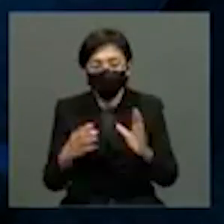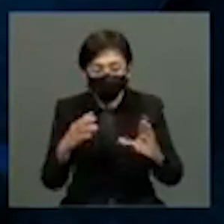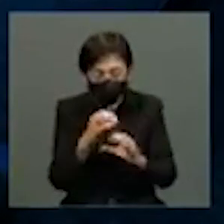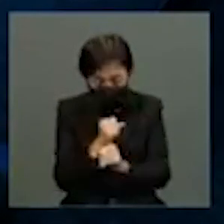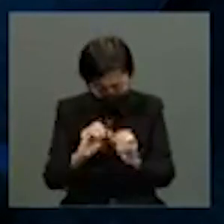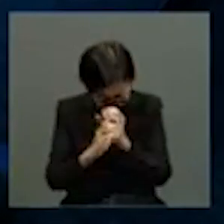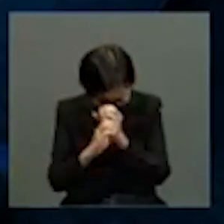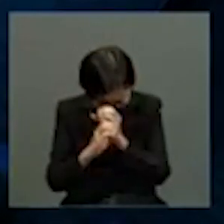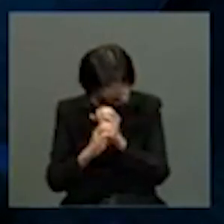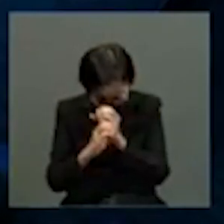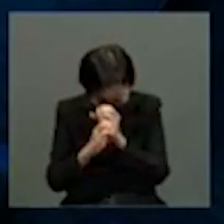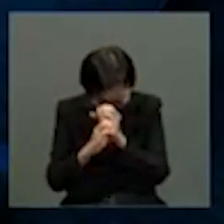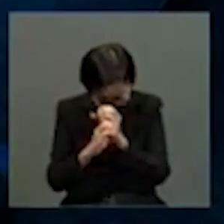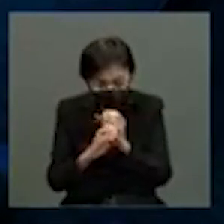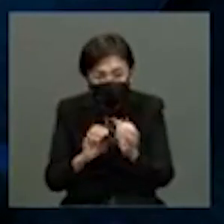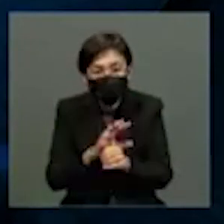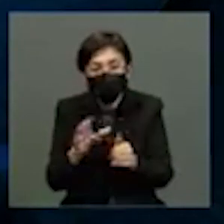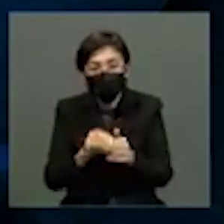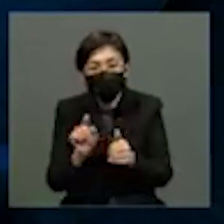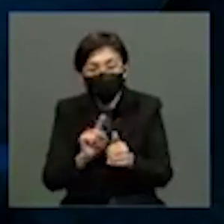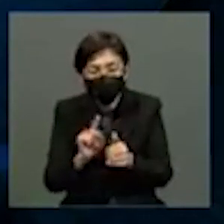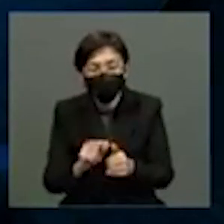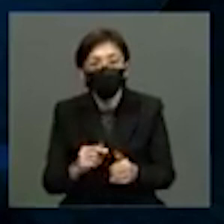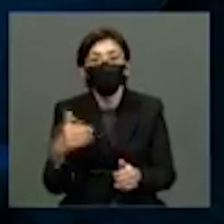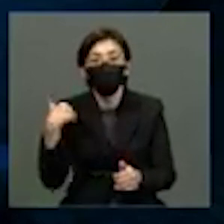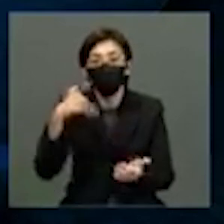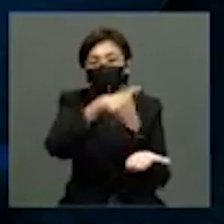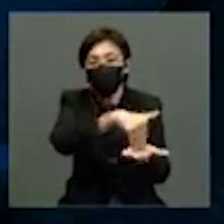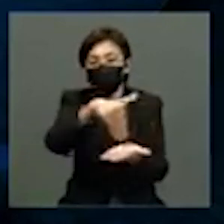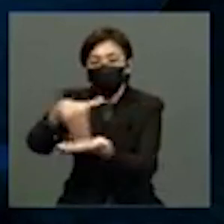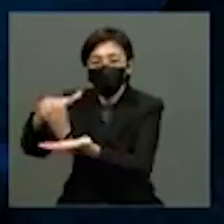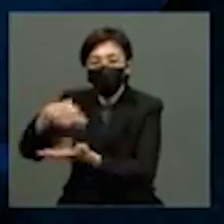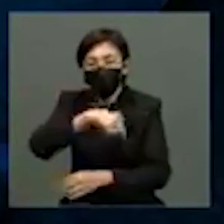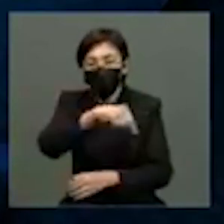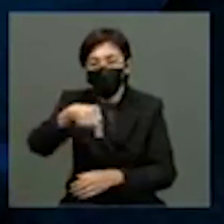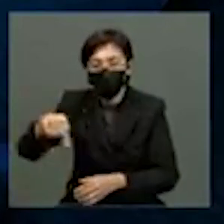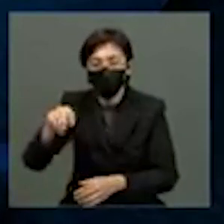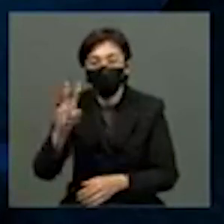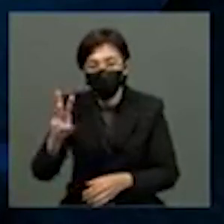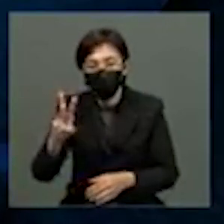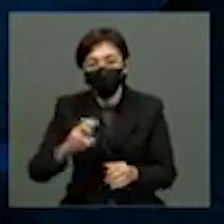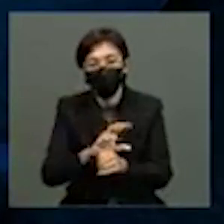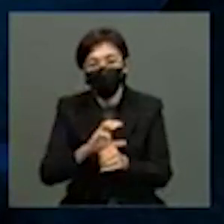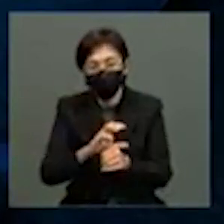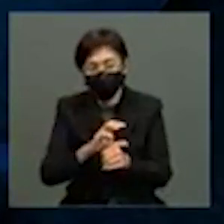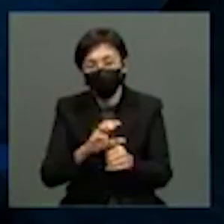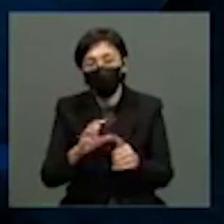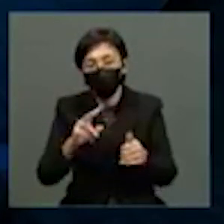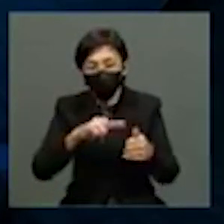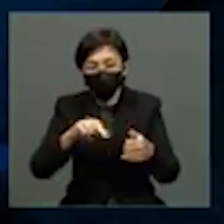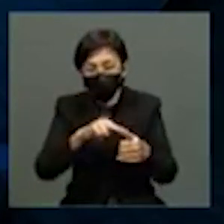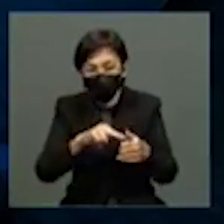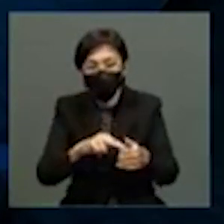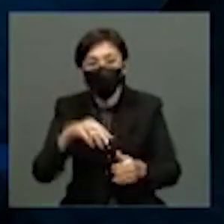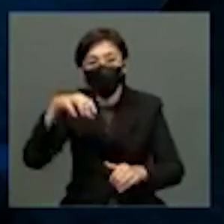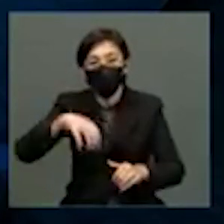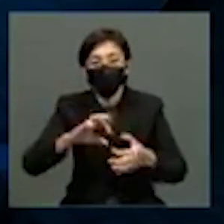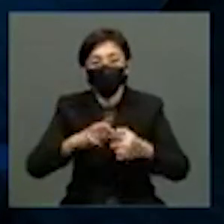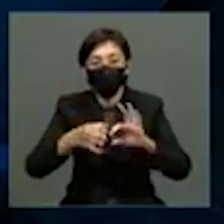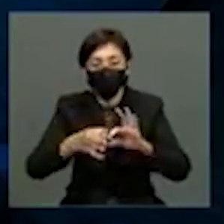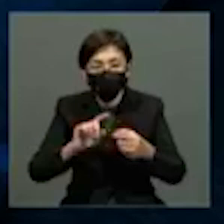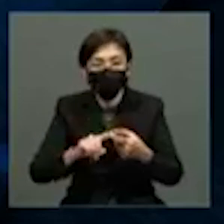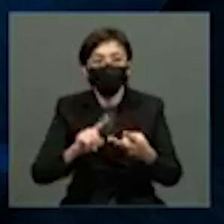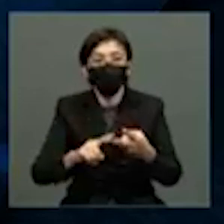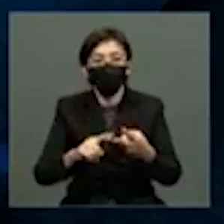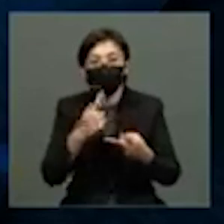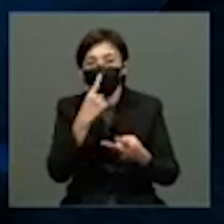ให้ได้ดูนะครับว่าจุดตรวจประมาณสัก6แห่งที่ว่านี้จาก สนามกีฬาทูปะเตมีไทยญี่ปุ่นดิน